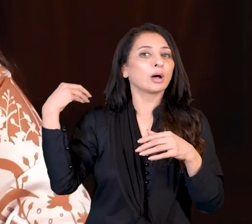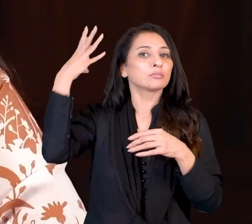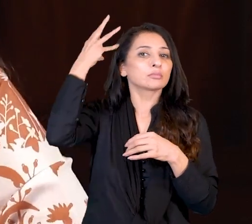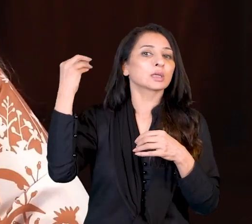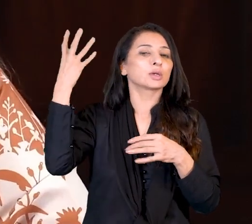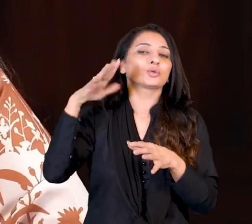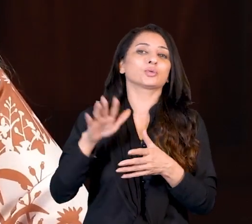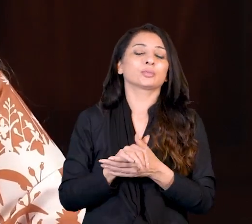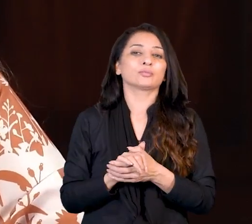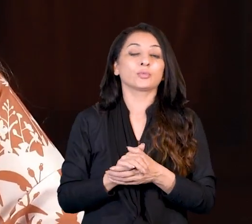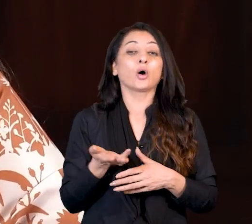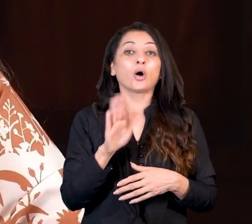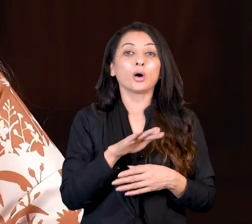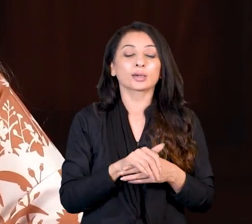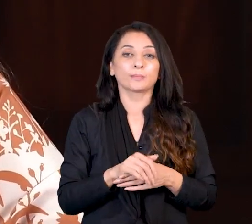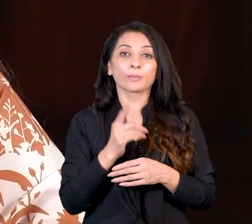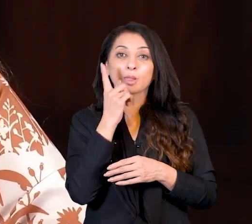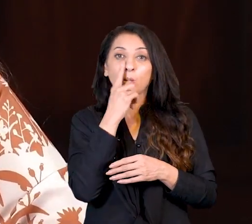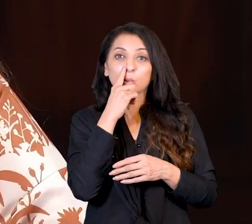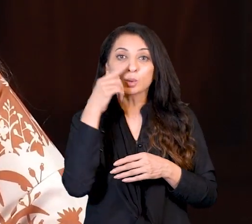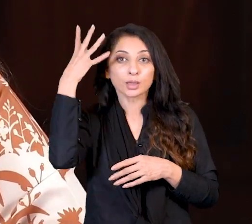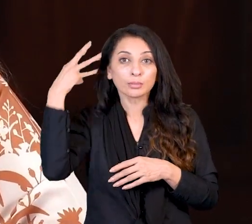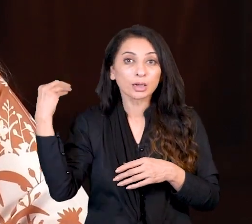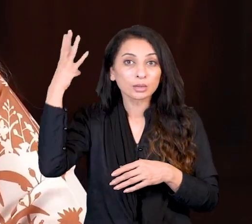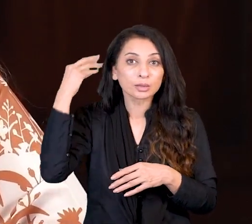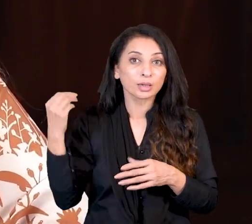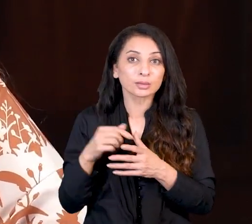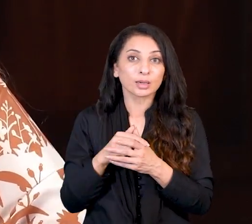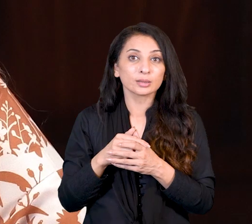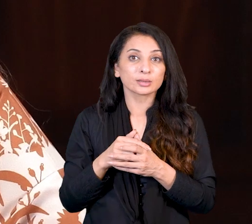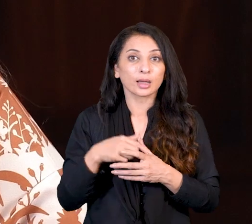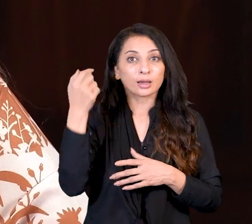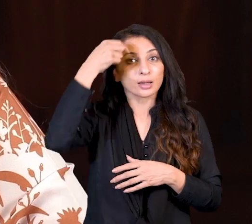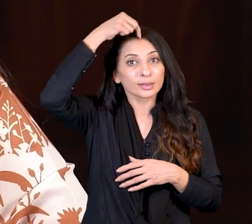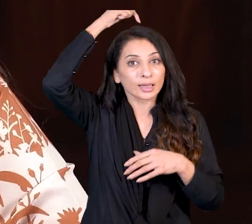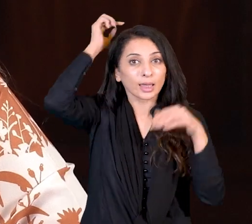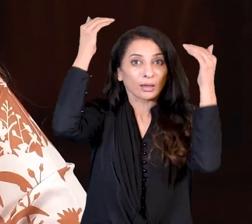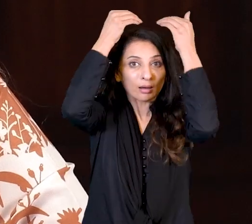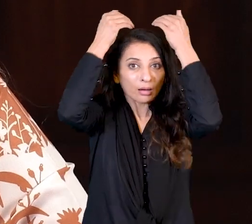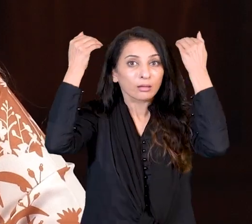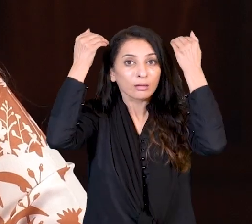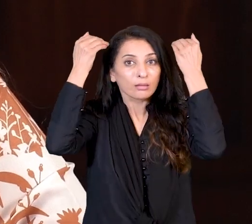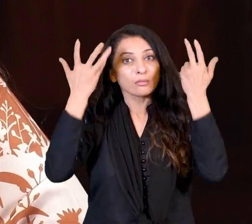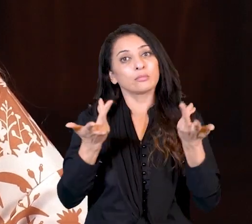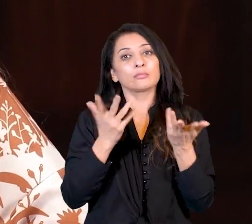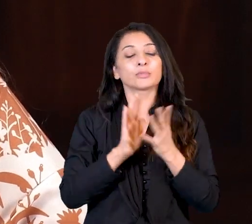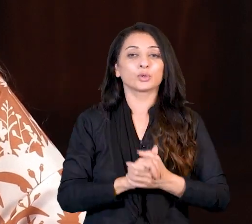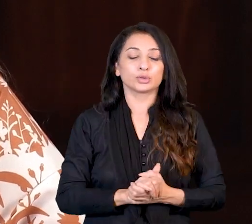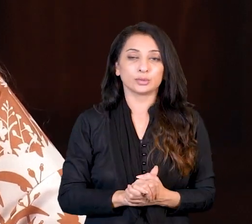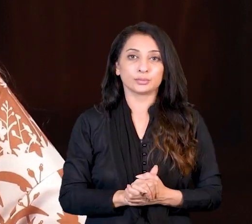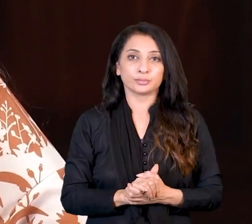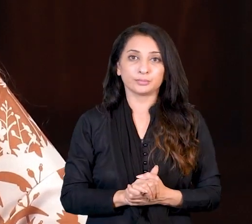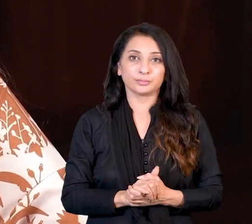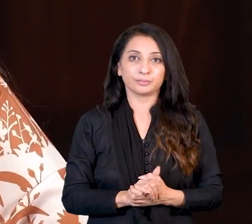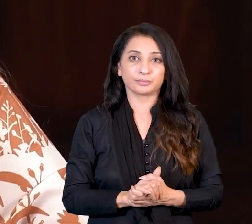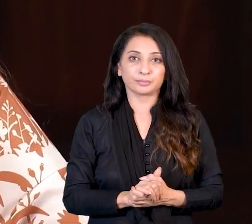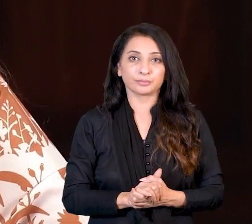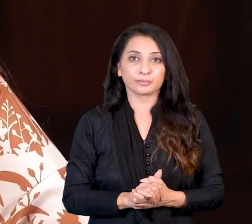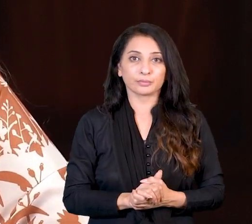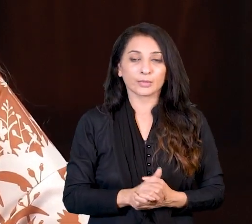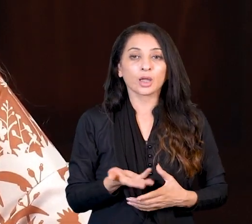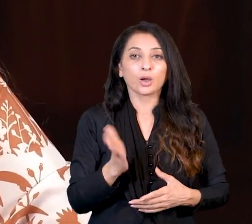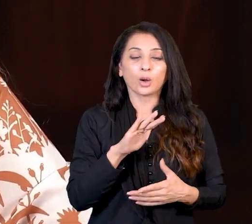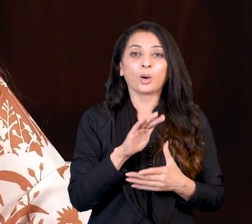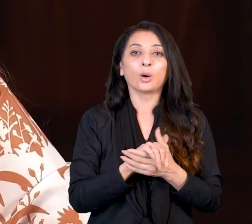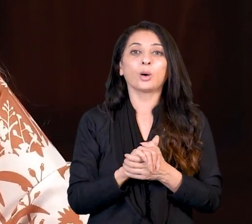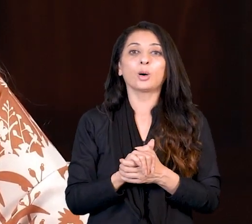मांग का चौड़ा होना आ जाता है। इसके अलावा एक कंडीशन होती है जिसको हम अपनी ज़ुबान में टीलोजन इफ्लूवियम कहते हैं, यानी कि